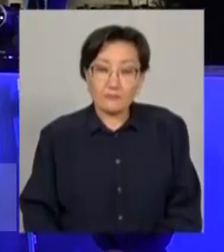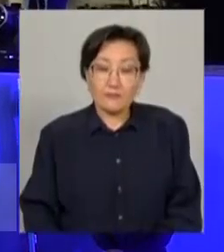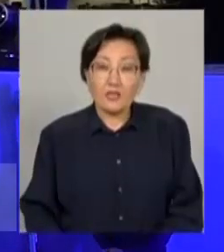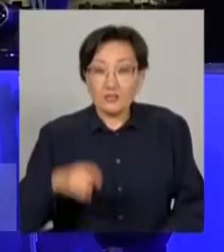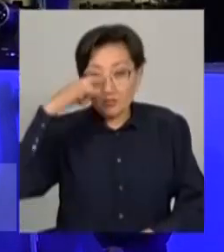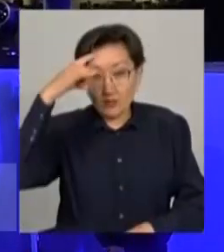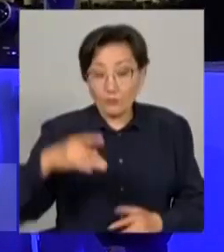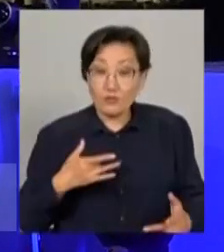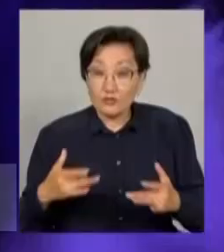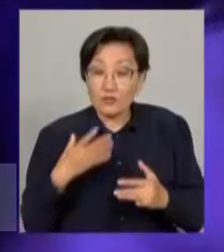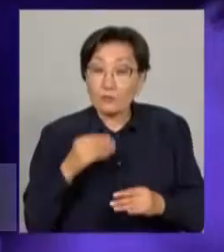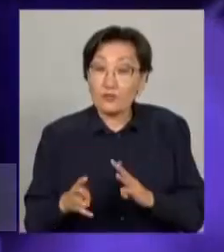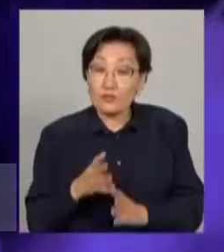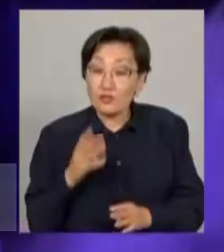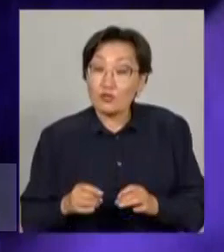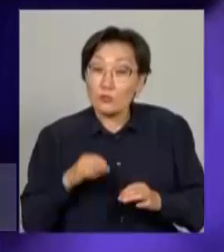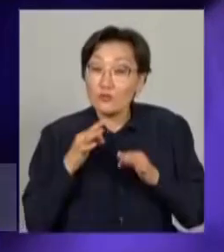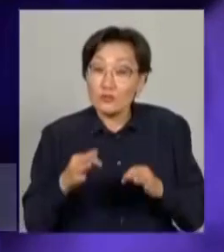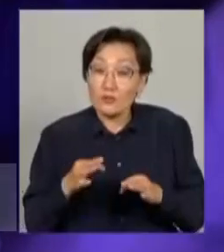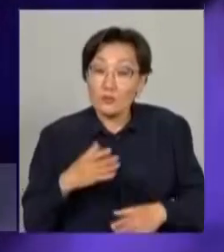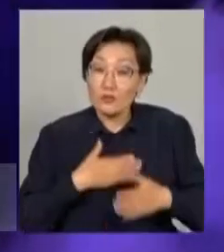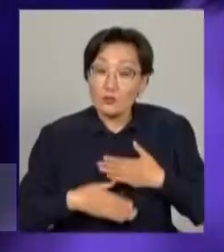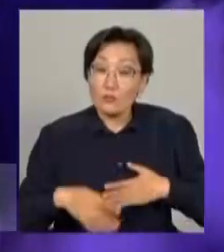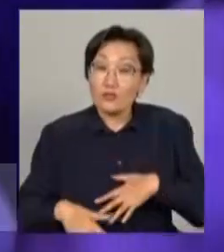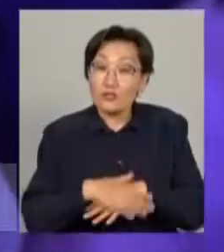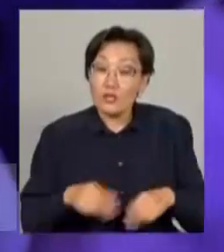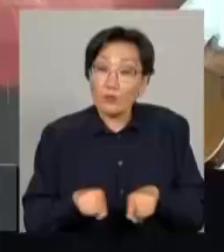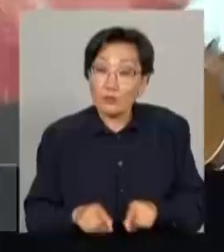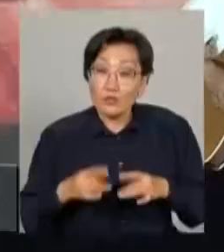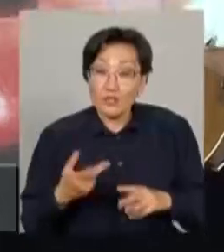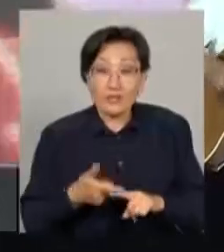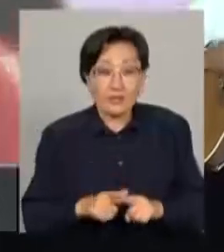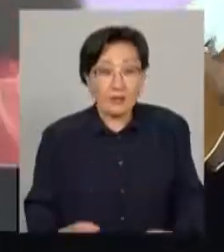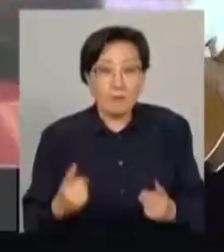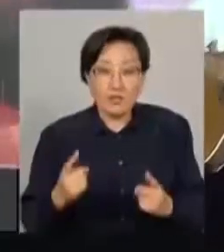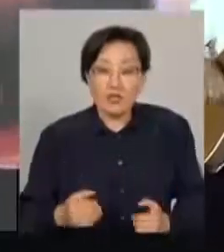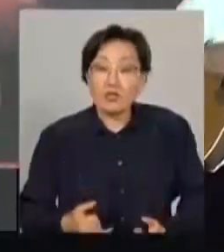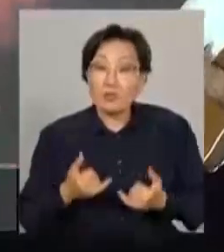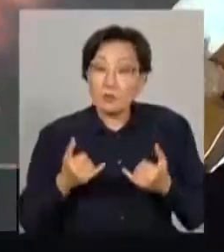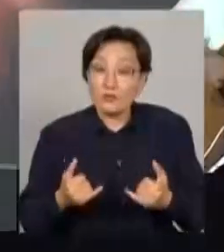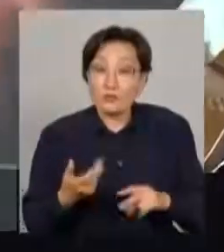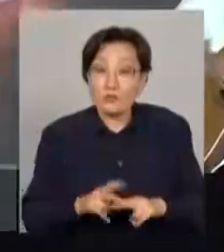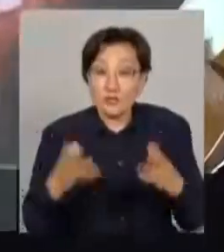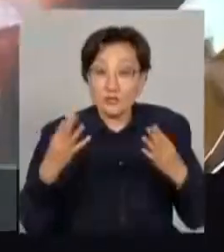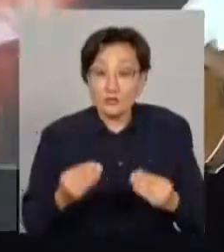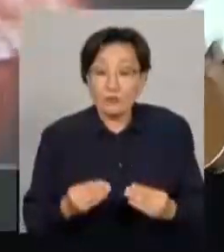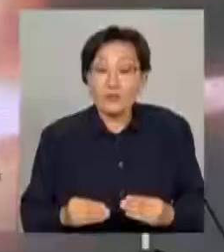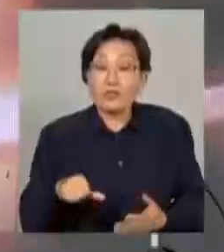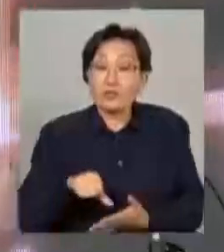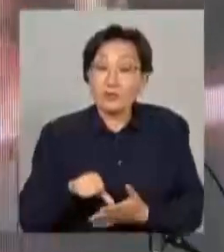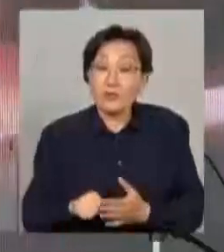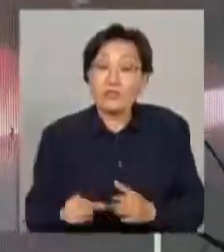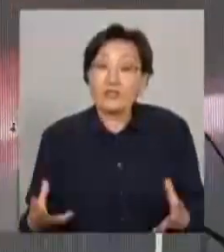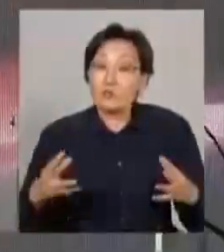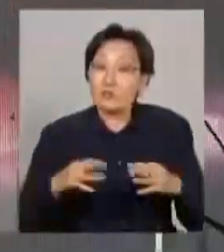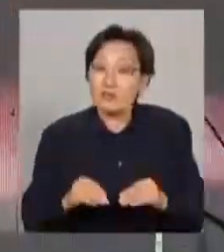А казахстанские артисты, в свою очередь, отметили, что радовать публику в такой праздник – это большая честь. И в этот день всех присутствующих объединил